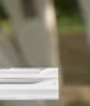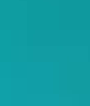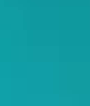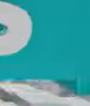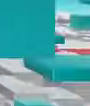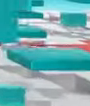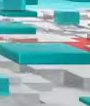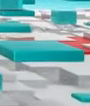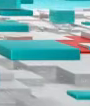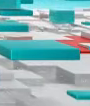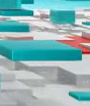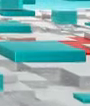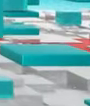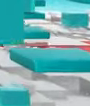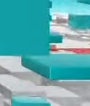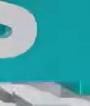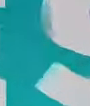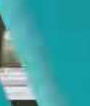тілдестім.